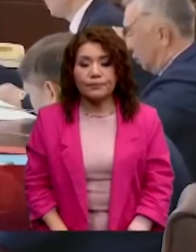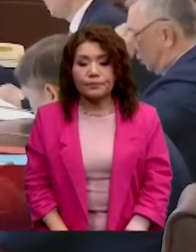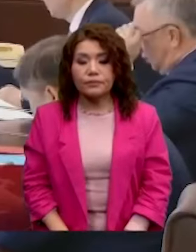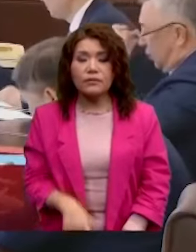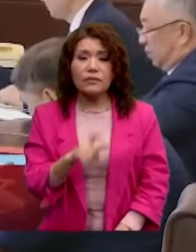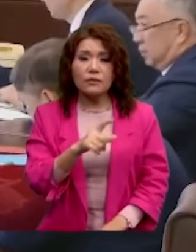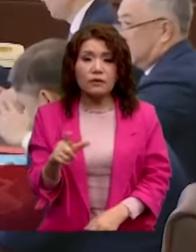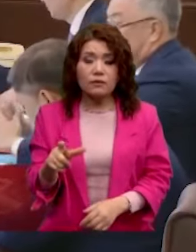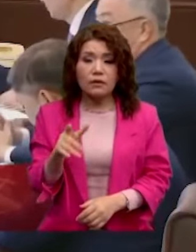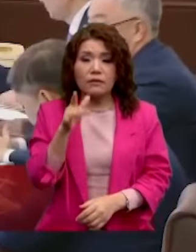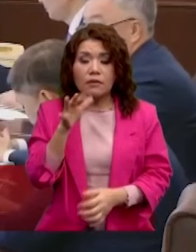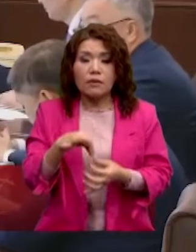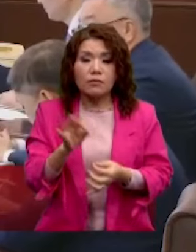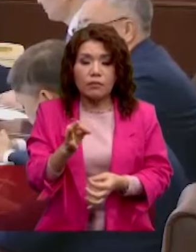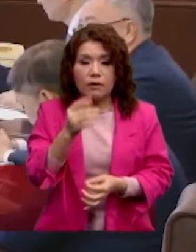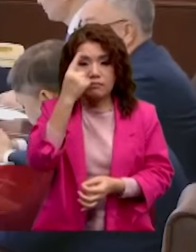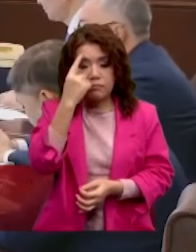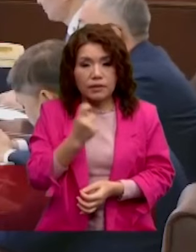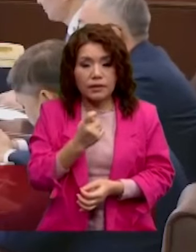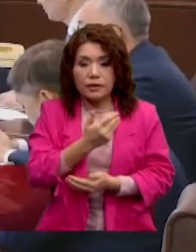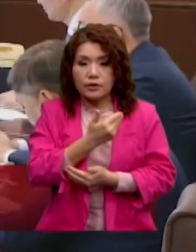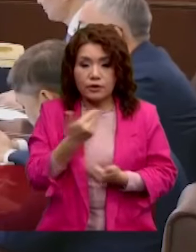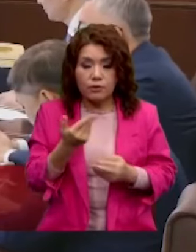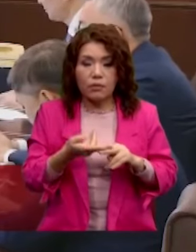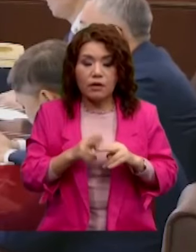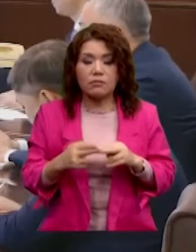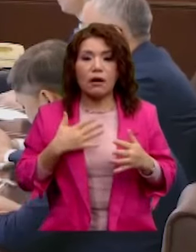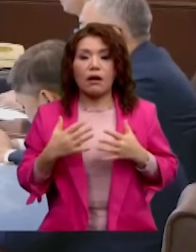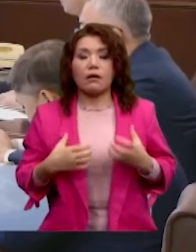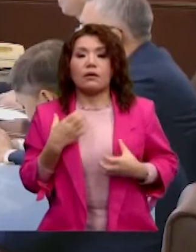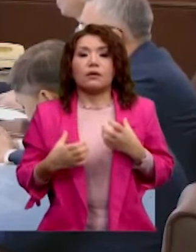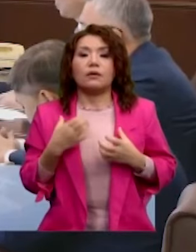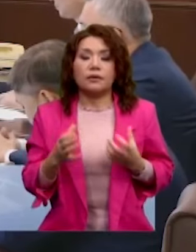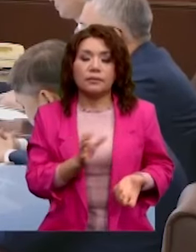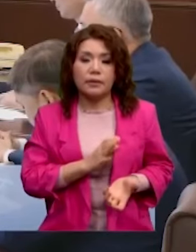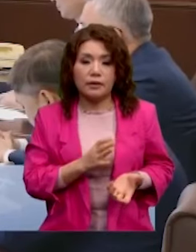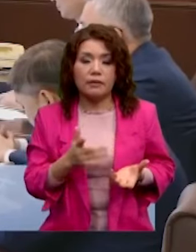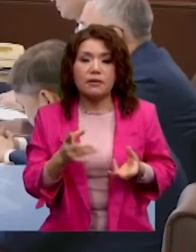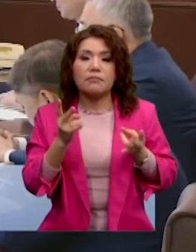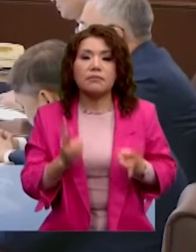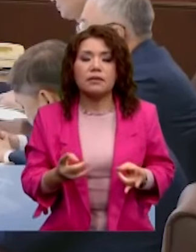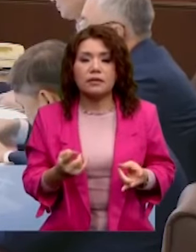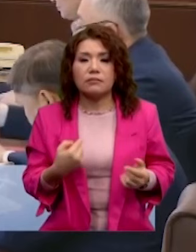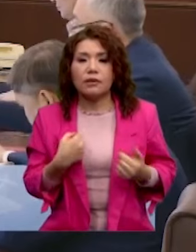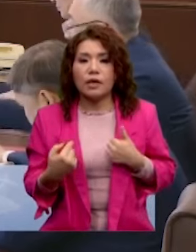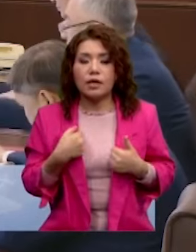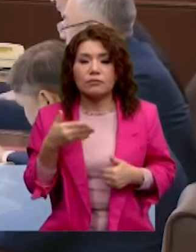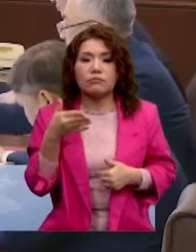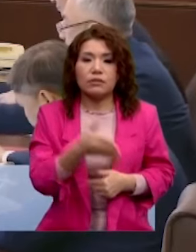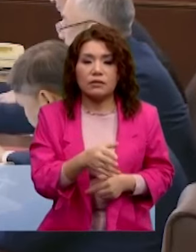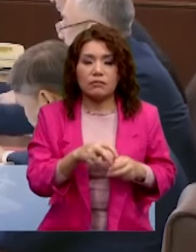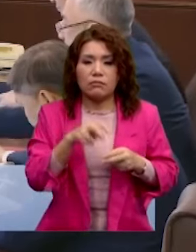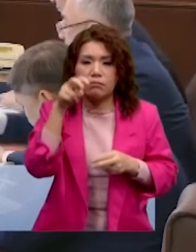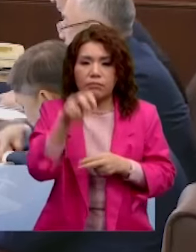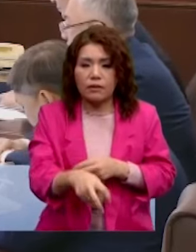без своевременной информации, четких действий подверглись панике. Они пострадали от необдуманных действий, когда выпрыгивали